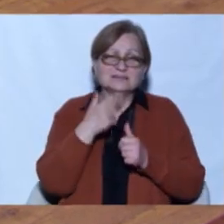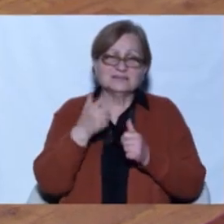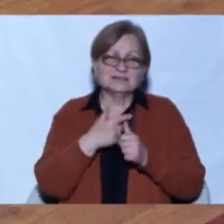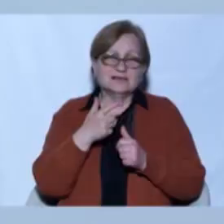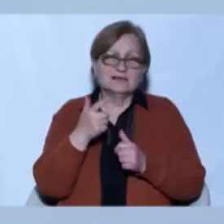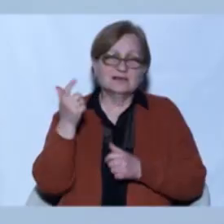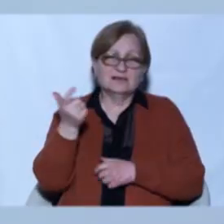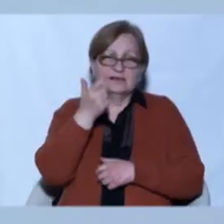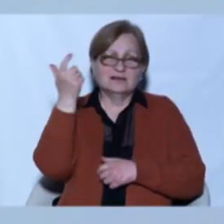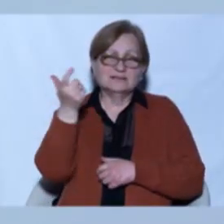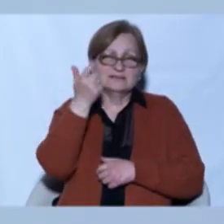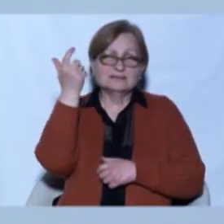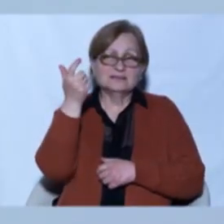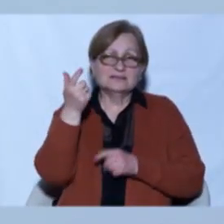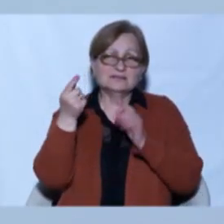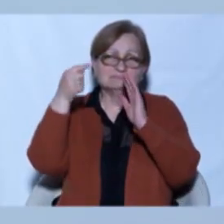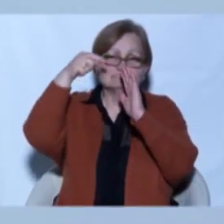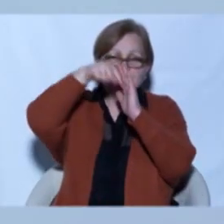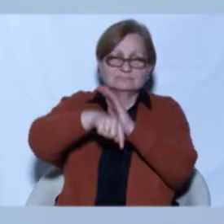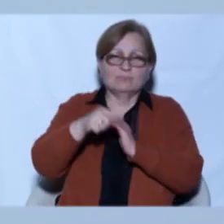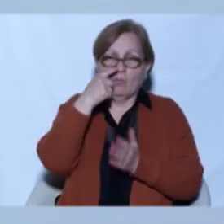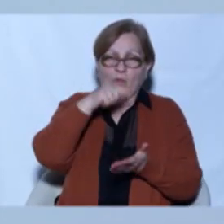და ძლიერება ტბის ფსკერზე?